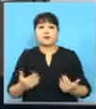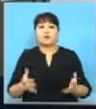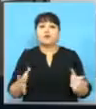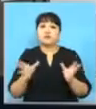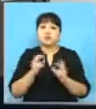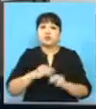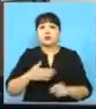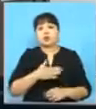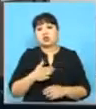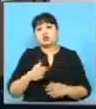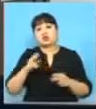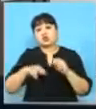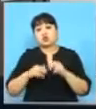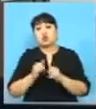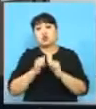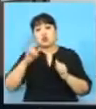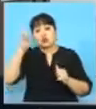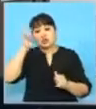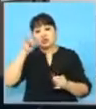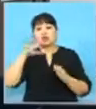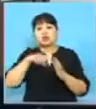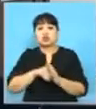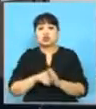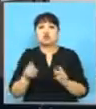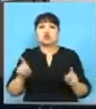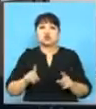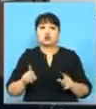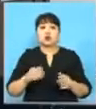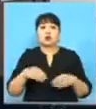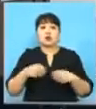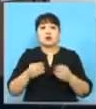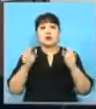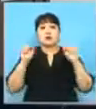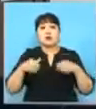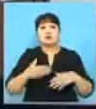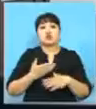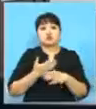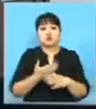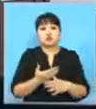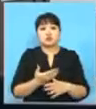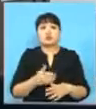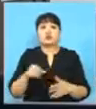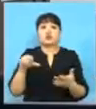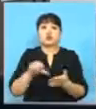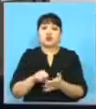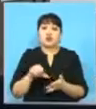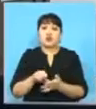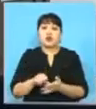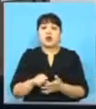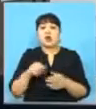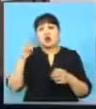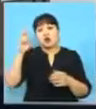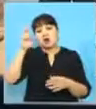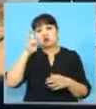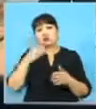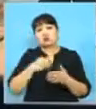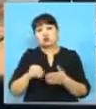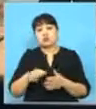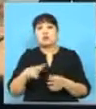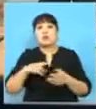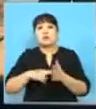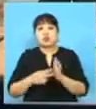сотрудничая, наши застройщики увеличивают казахстанское содержание, что дает им способствовать участвовать в государственных закупках.